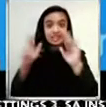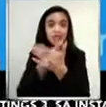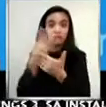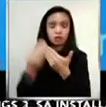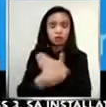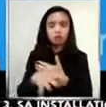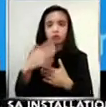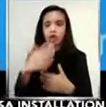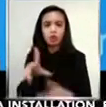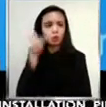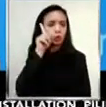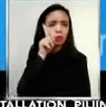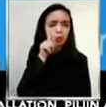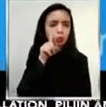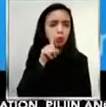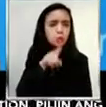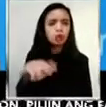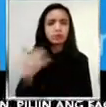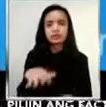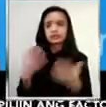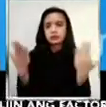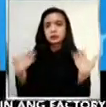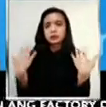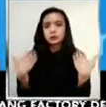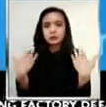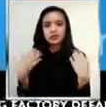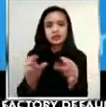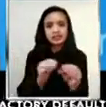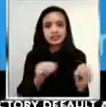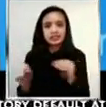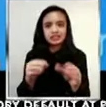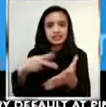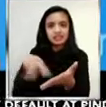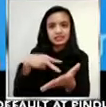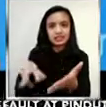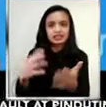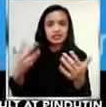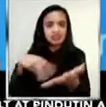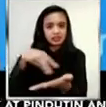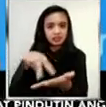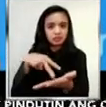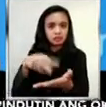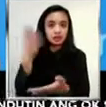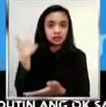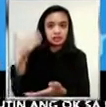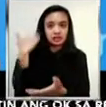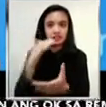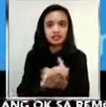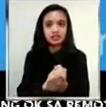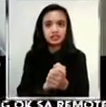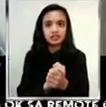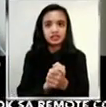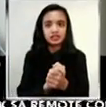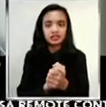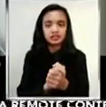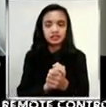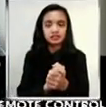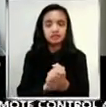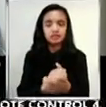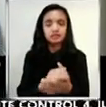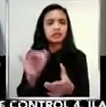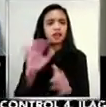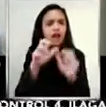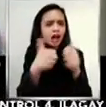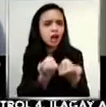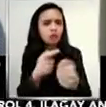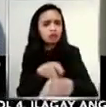smooth at nakakakilig daw ang moves nilang apat habang sumasayaw ng dati. Gaano katagal pinag-aralan itong